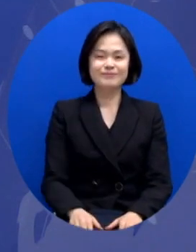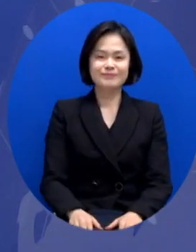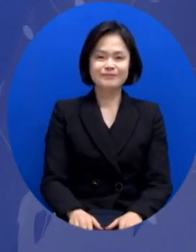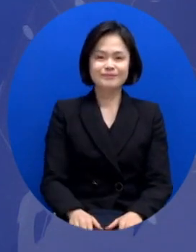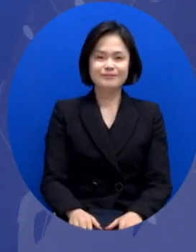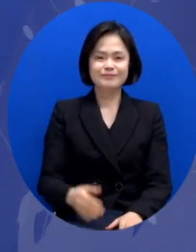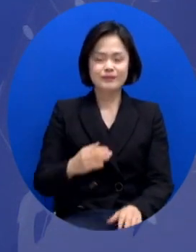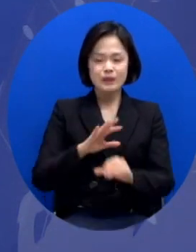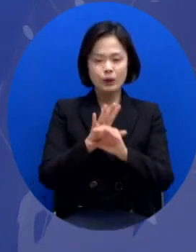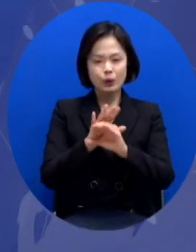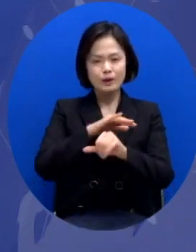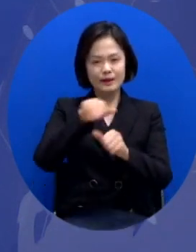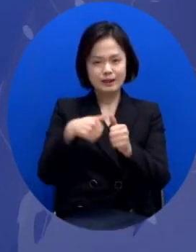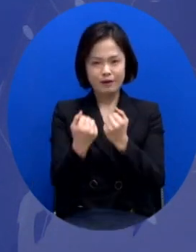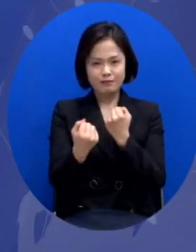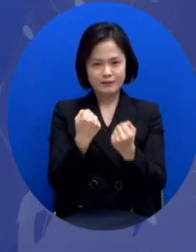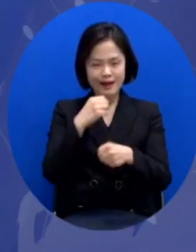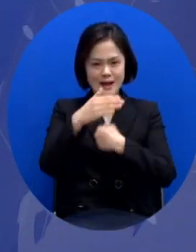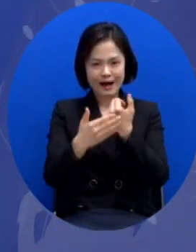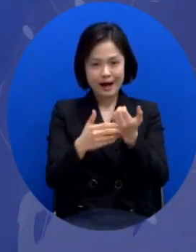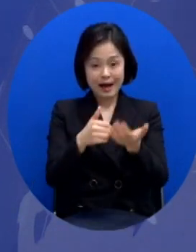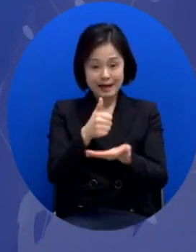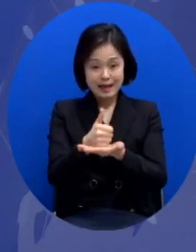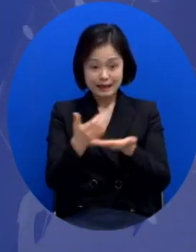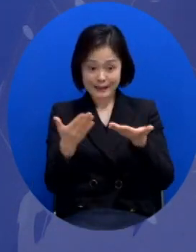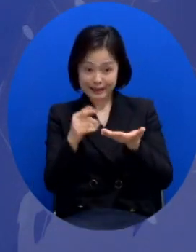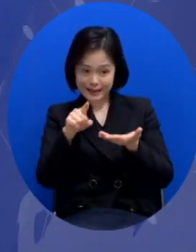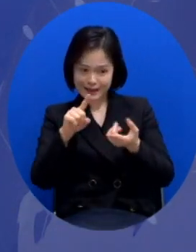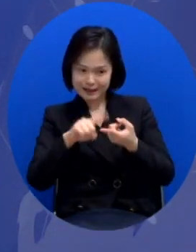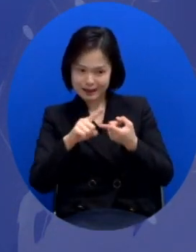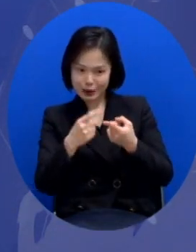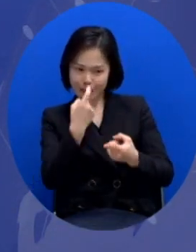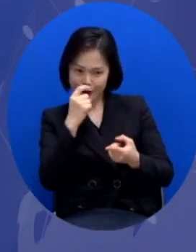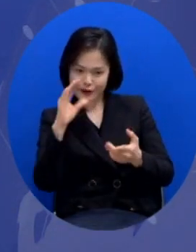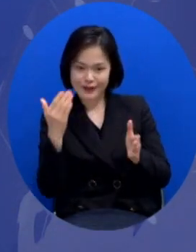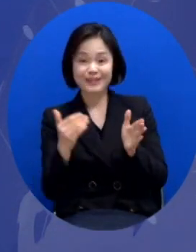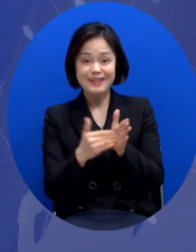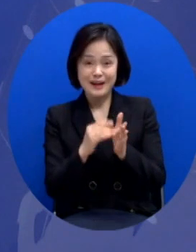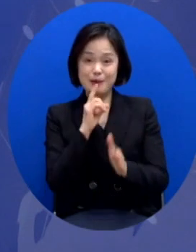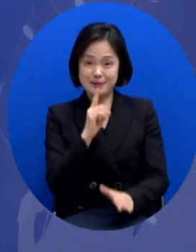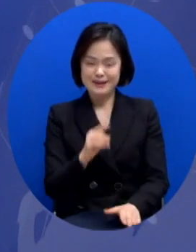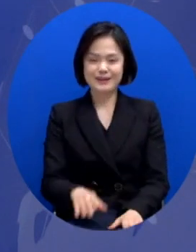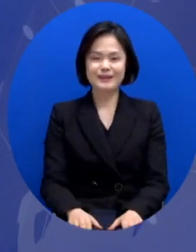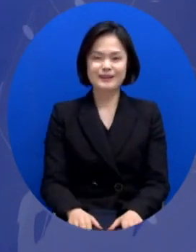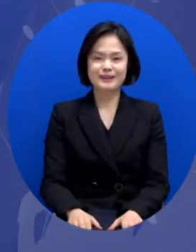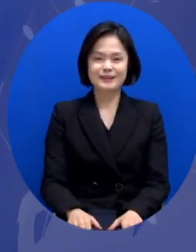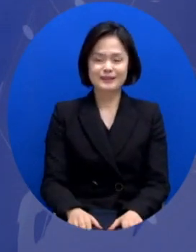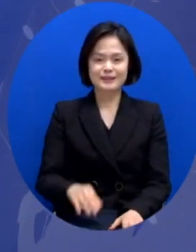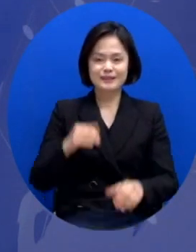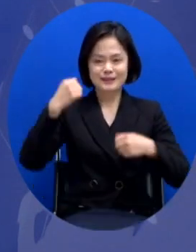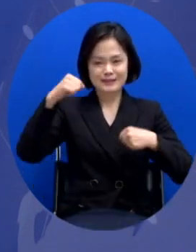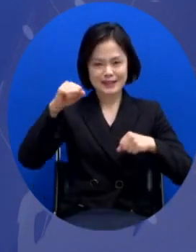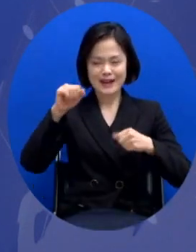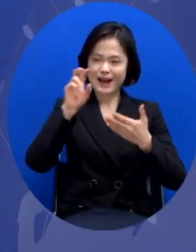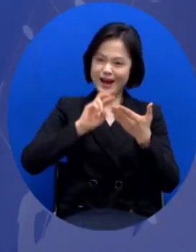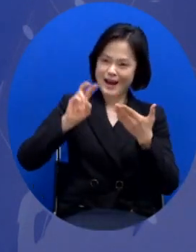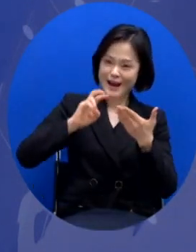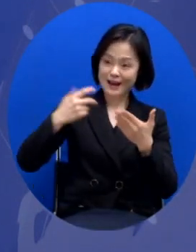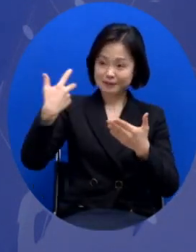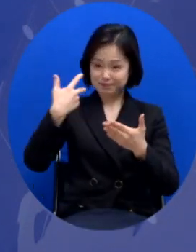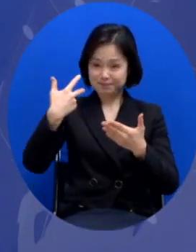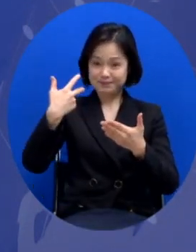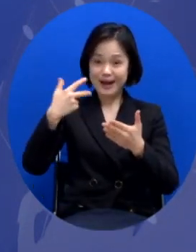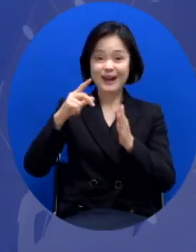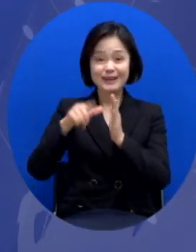배웠다고 고백하는 참석자들이 많았습니다 또 영상으로 찬양과 율동을 찍어 제출한 학생들은 대부분 가정에서 부모님의